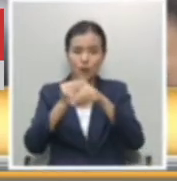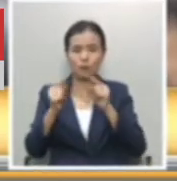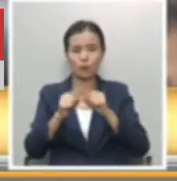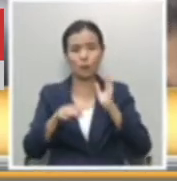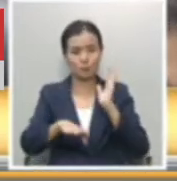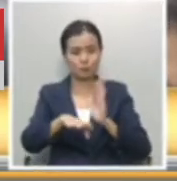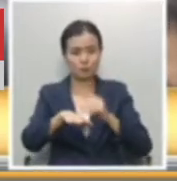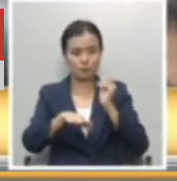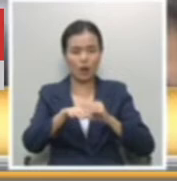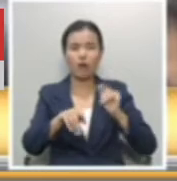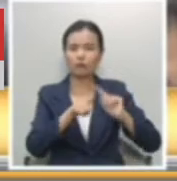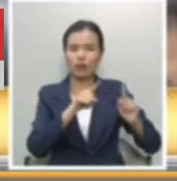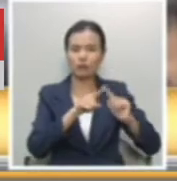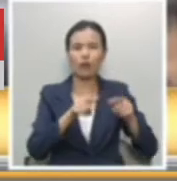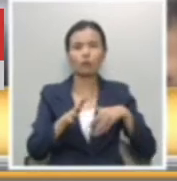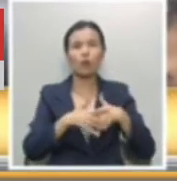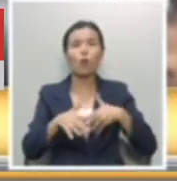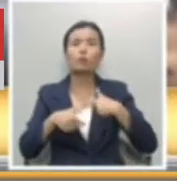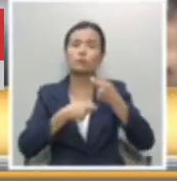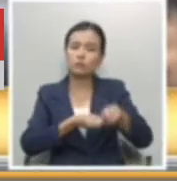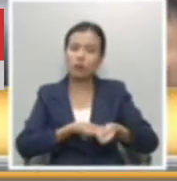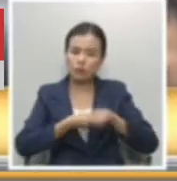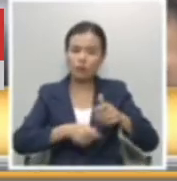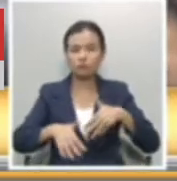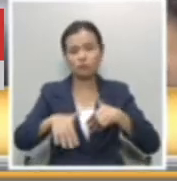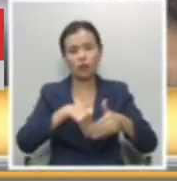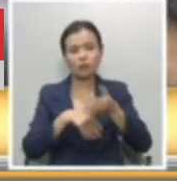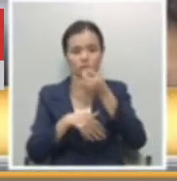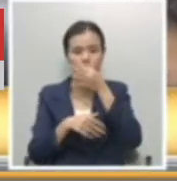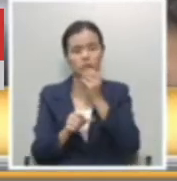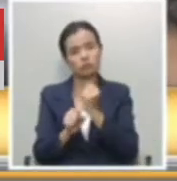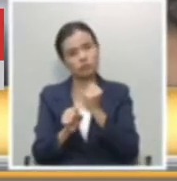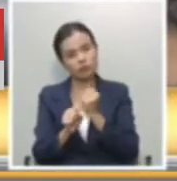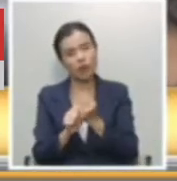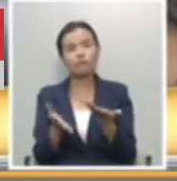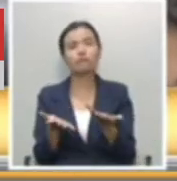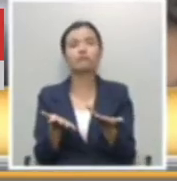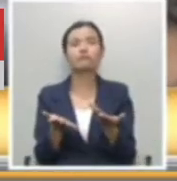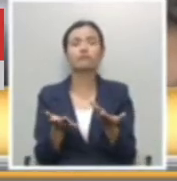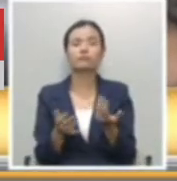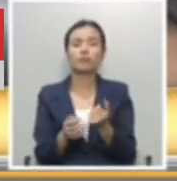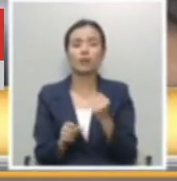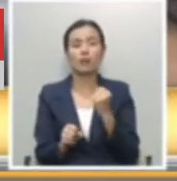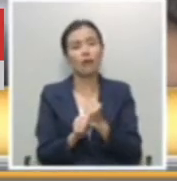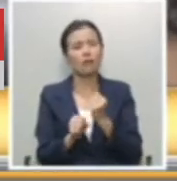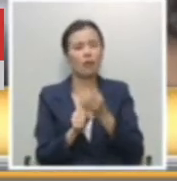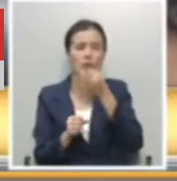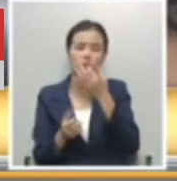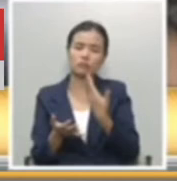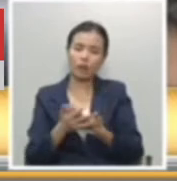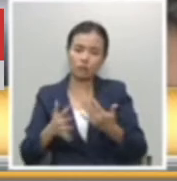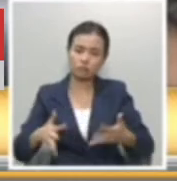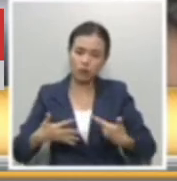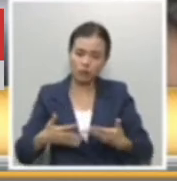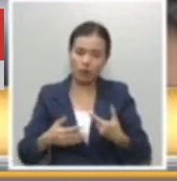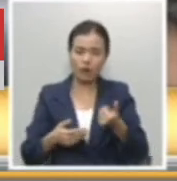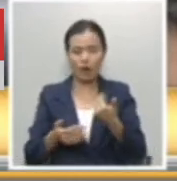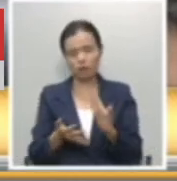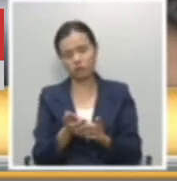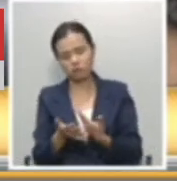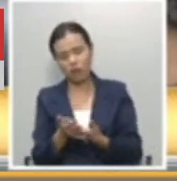ให้พี่น้องประชาชนเขาไปทำมาหากินไปประกอบสัมมาอาชีพทำมาหากินได้สตังค์ได้เงินได้ราย